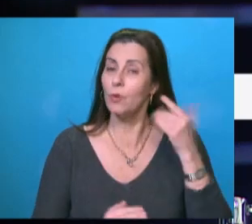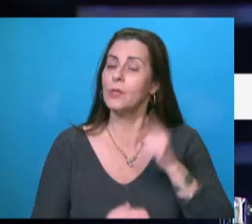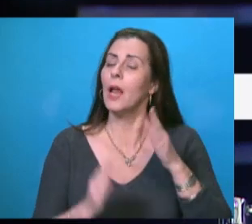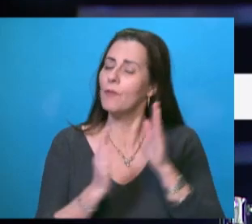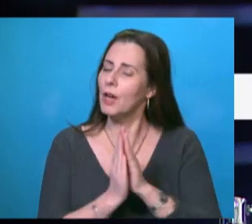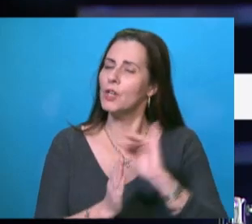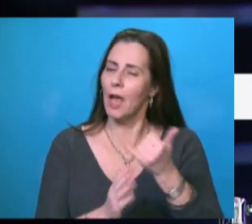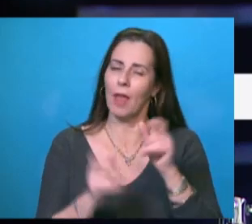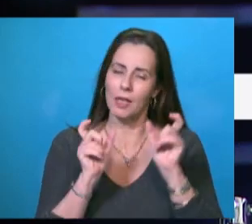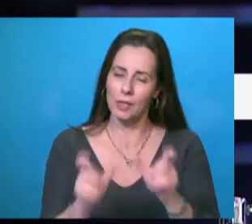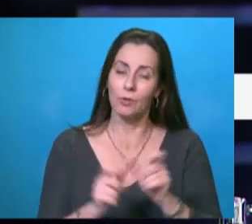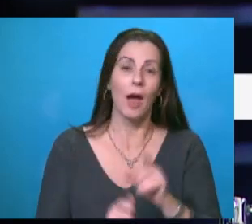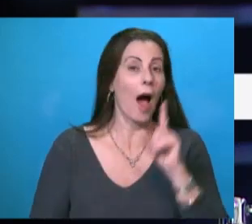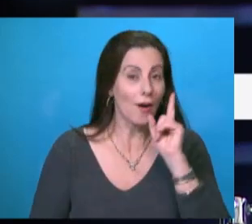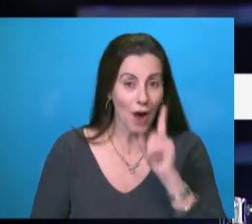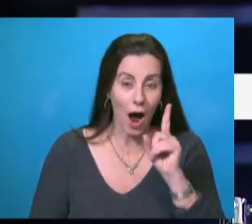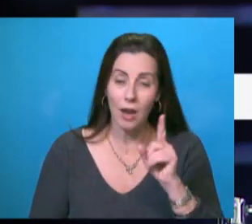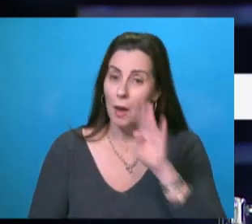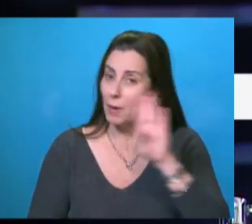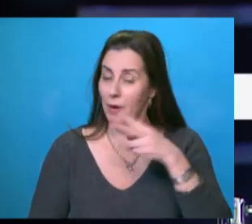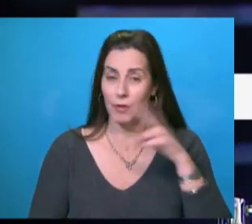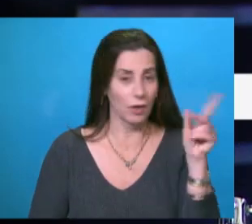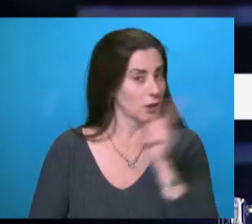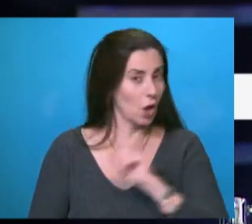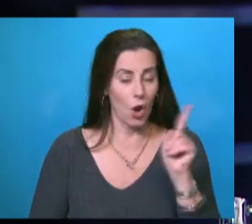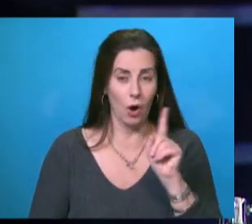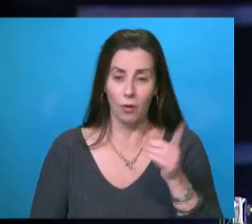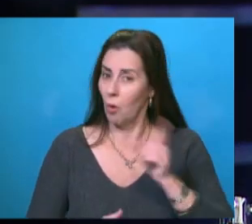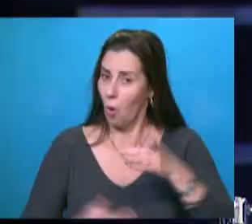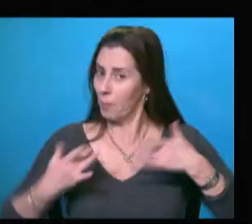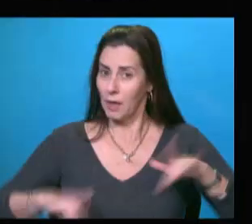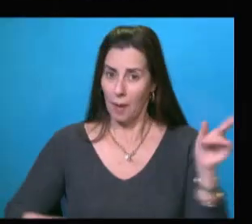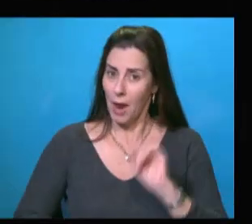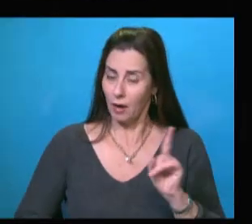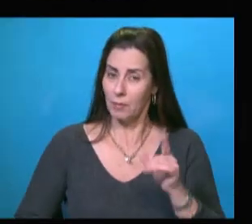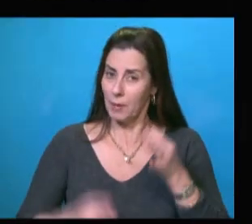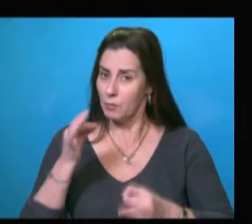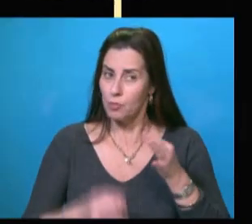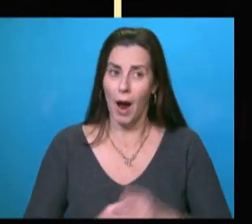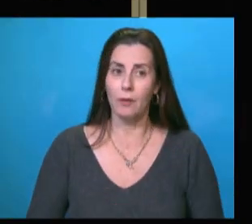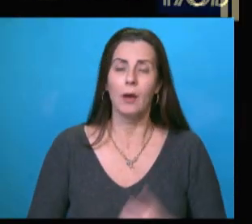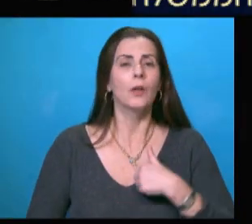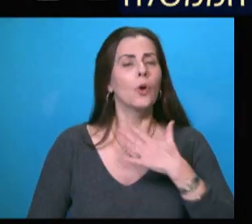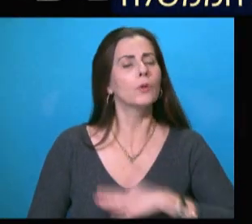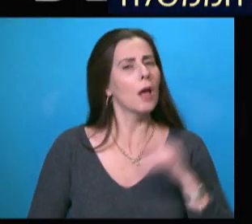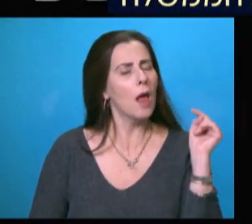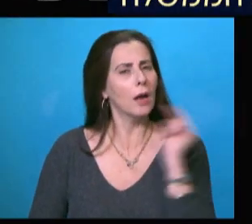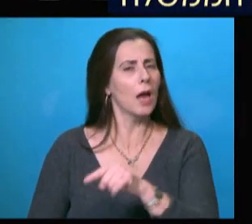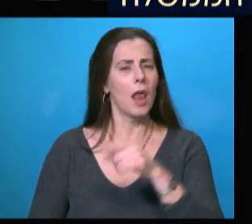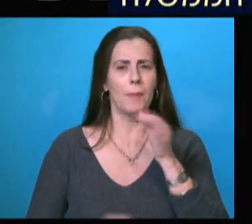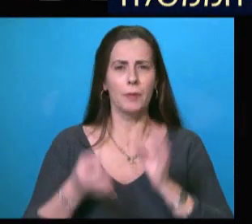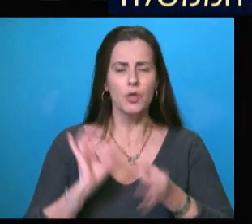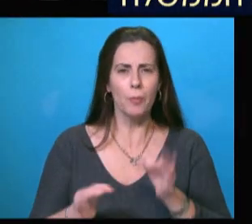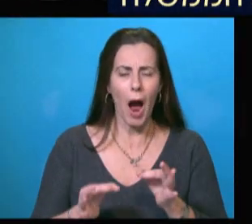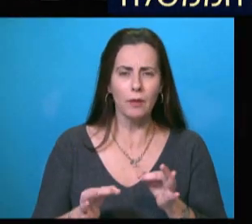חסינות. עם זאת, הוא הבטיח כי לא מדובר בהתחמקות מבית המשפט. בכוונתי להתייצב בבית המשפט